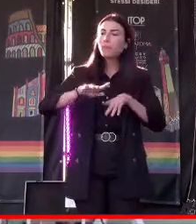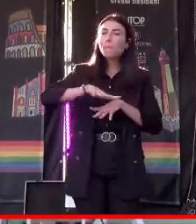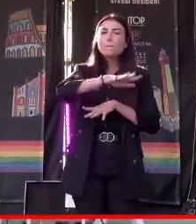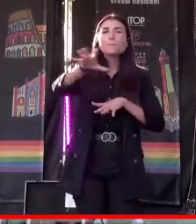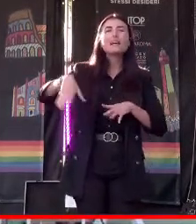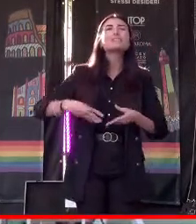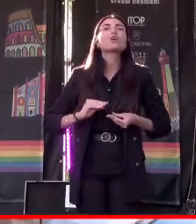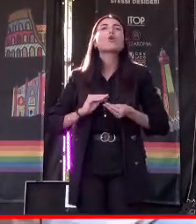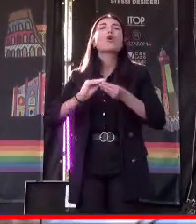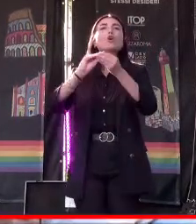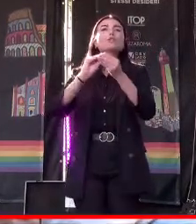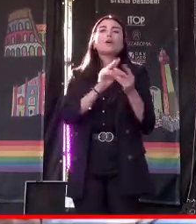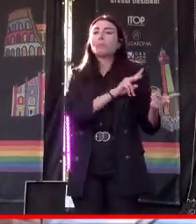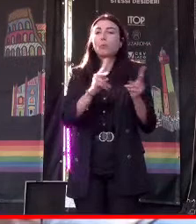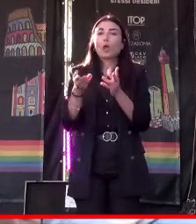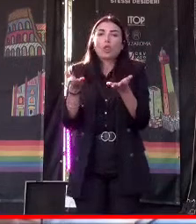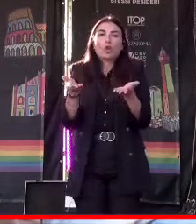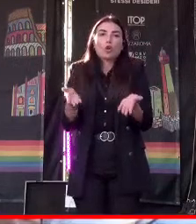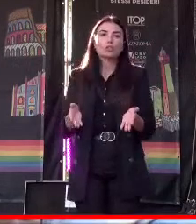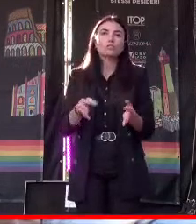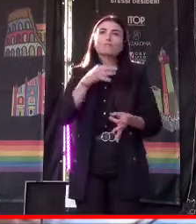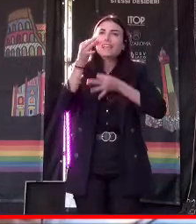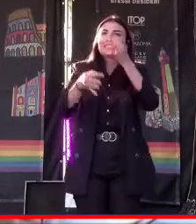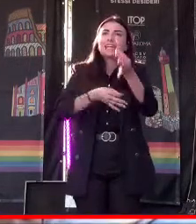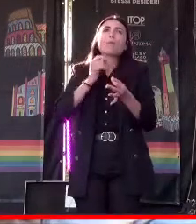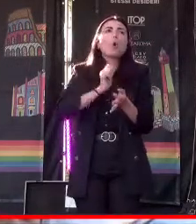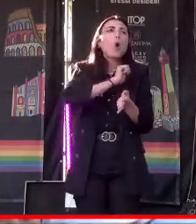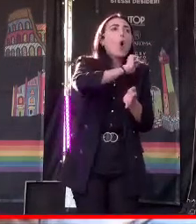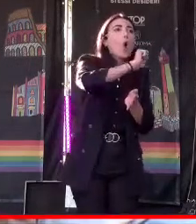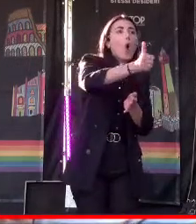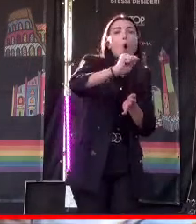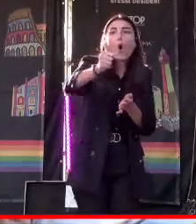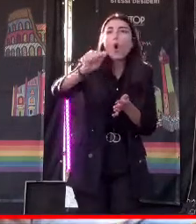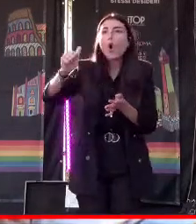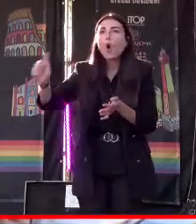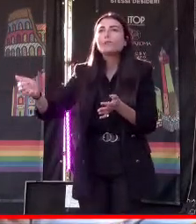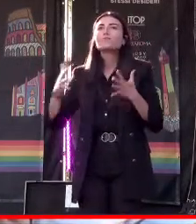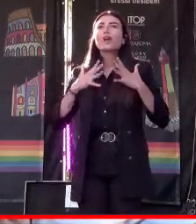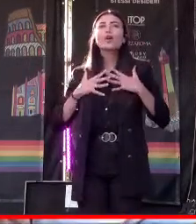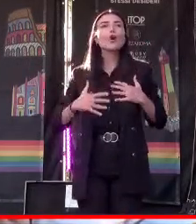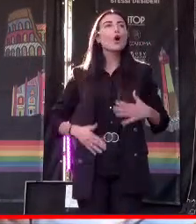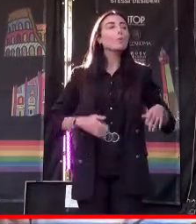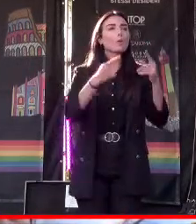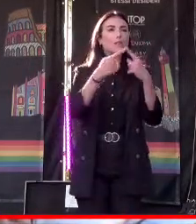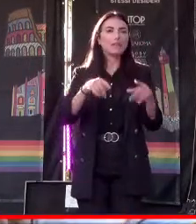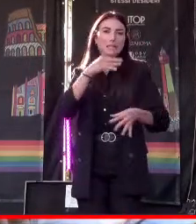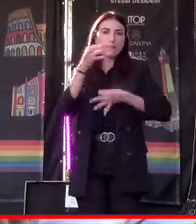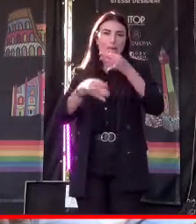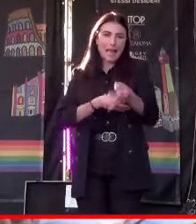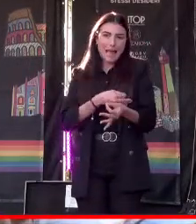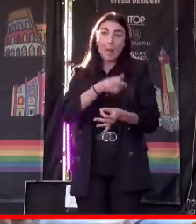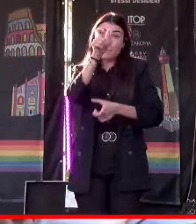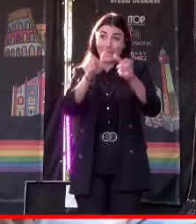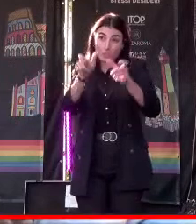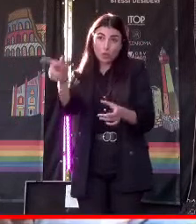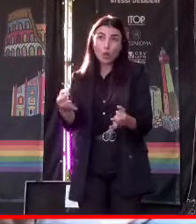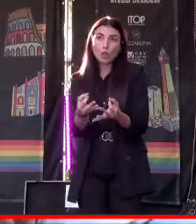provato a portare anche oggi, il permettere a ognuno, a ogni corpo, ovviamente in questo caso parlo dei normodotati, di